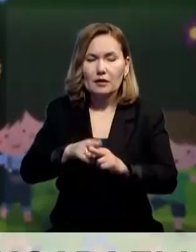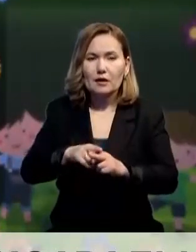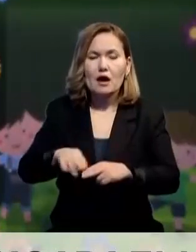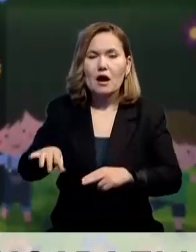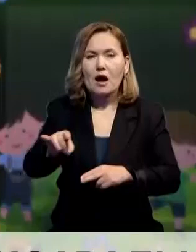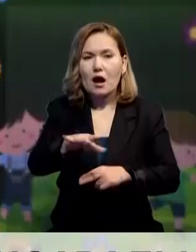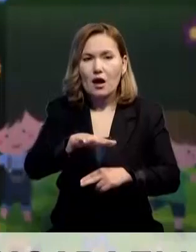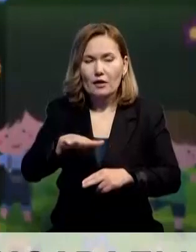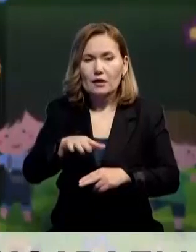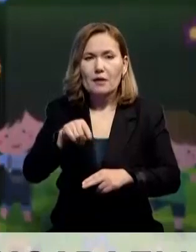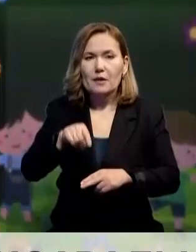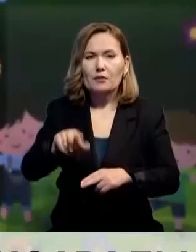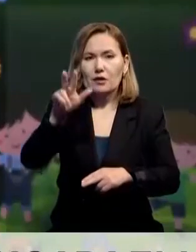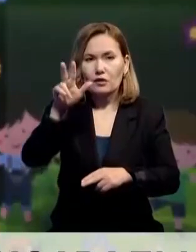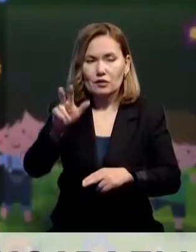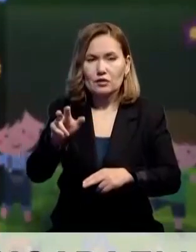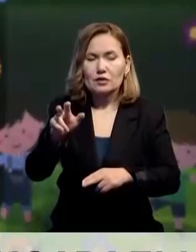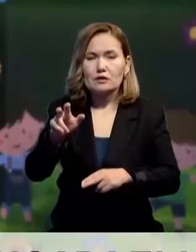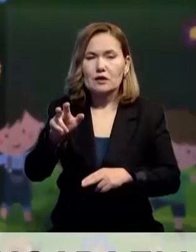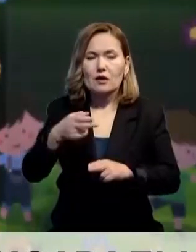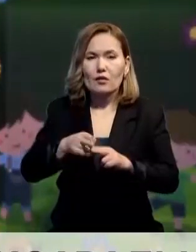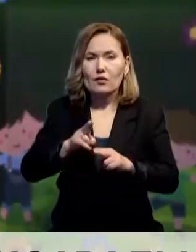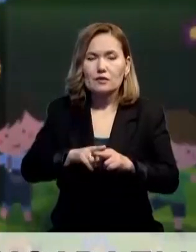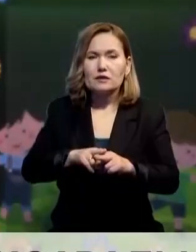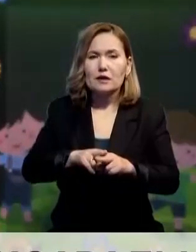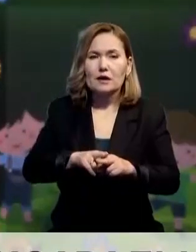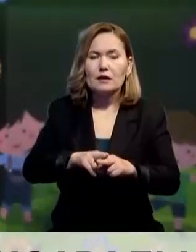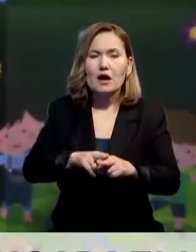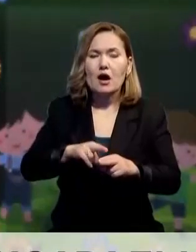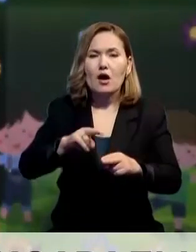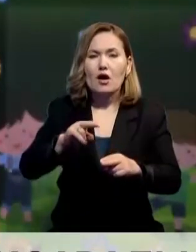ауданнан 1300 артық кісілер Өскеменге